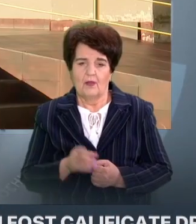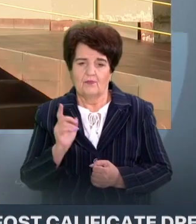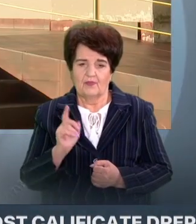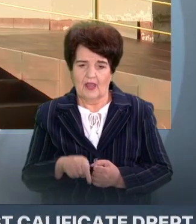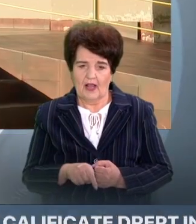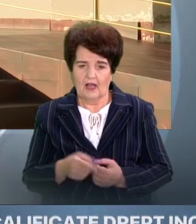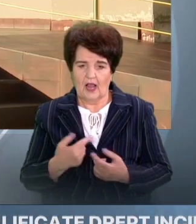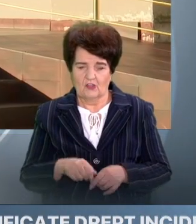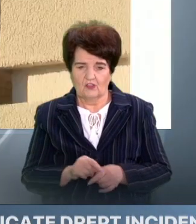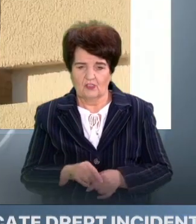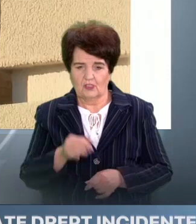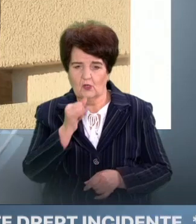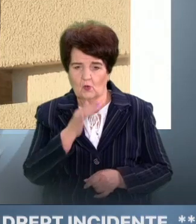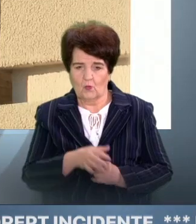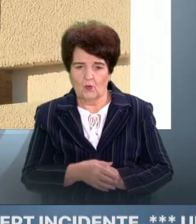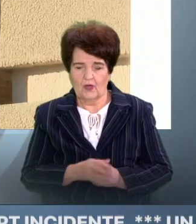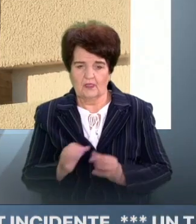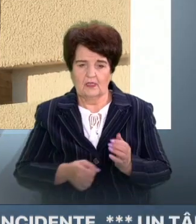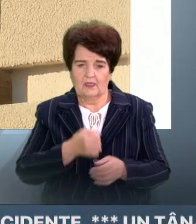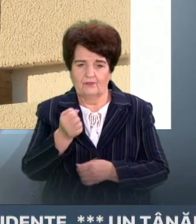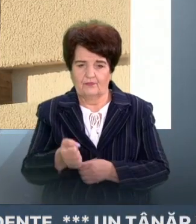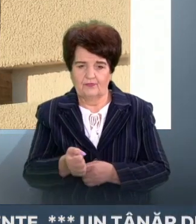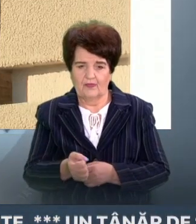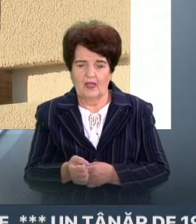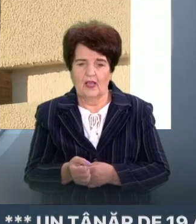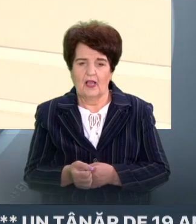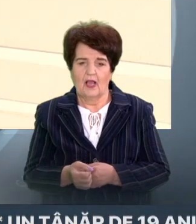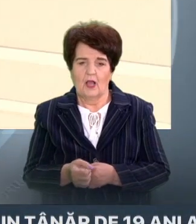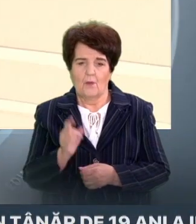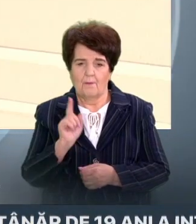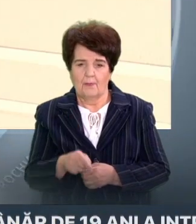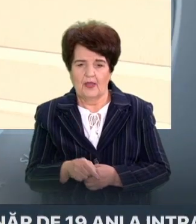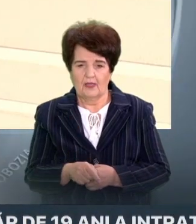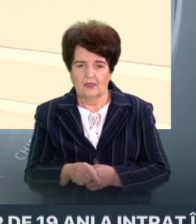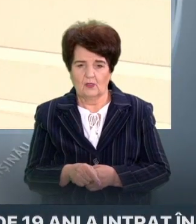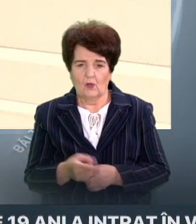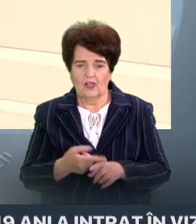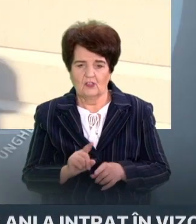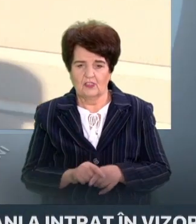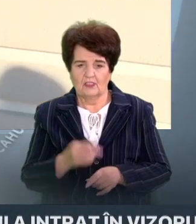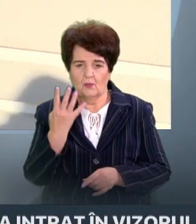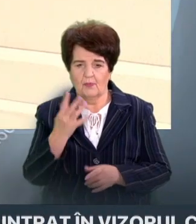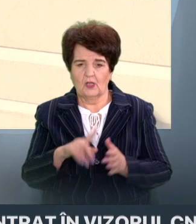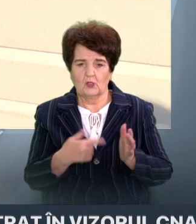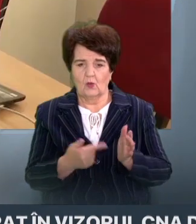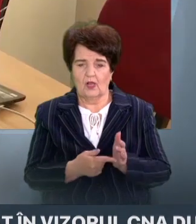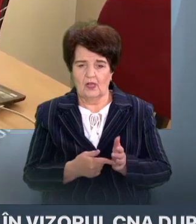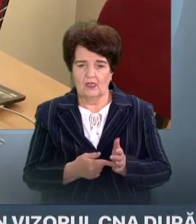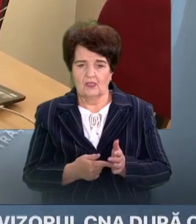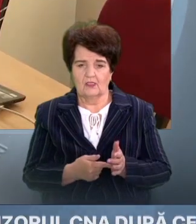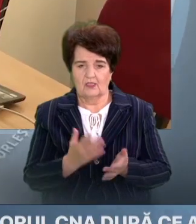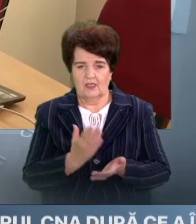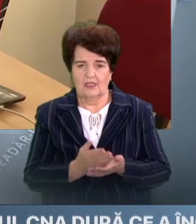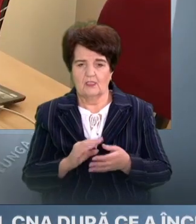Dacă acest partid nu poate înainta niciun candidat pentru aceste 4 orașe, atunci chiar este o